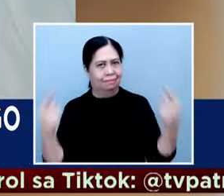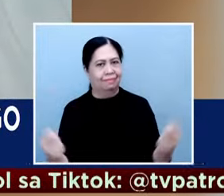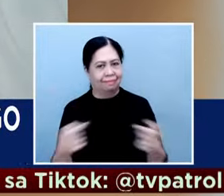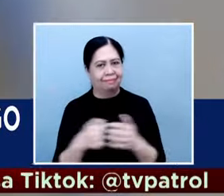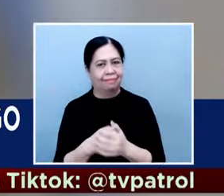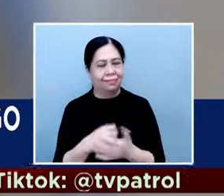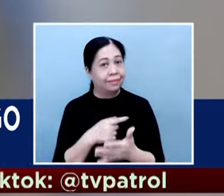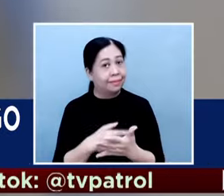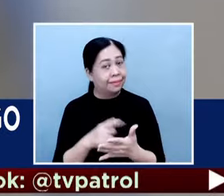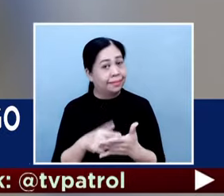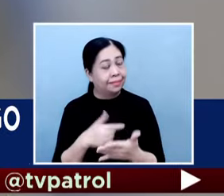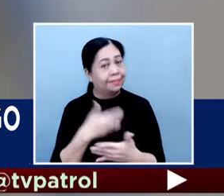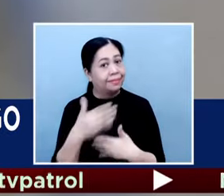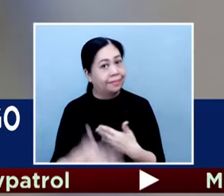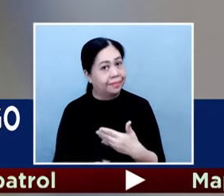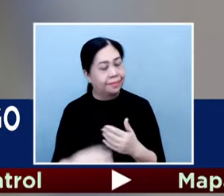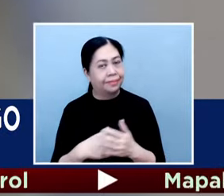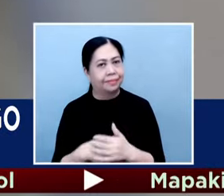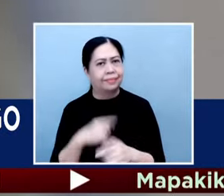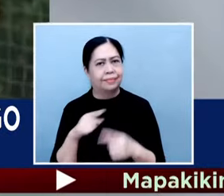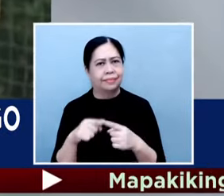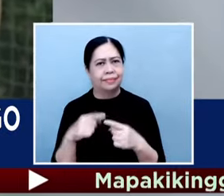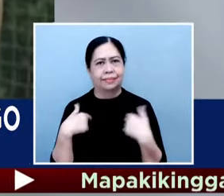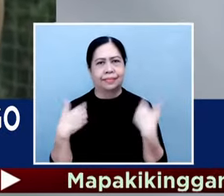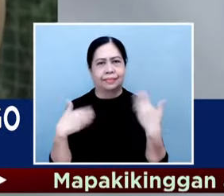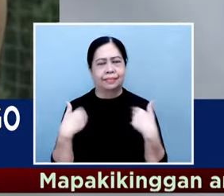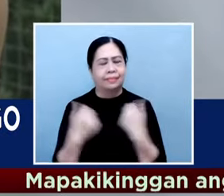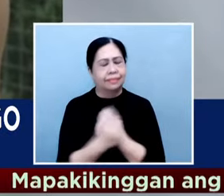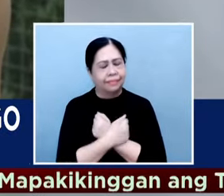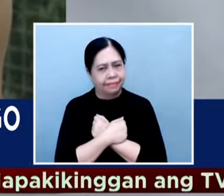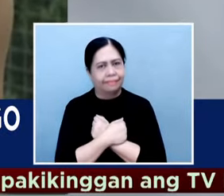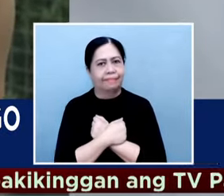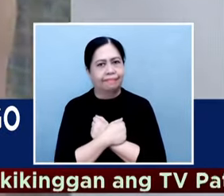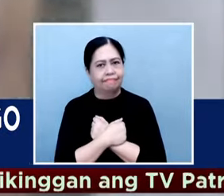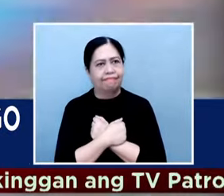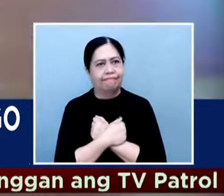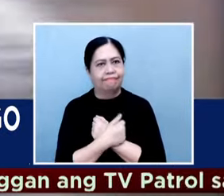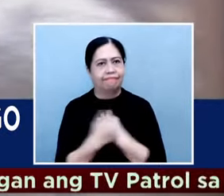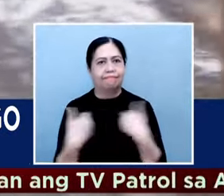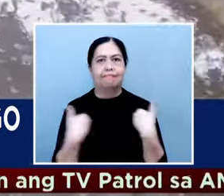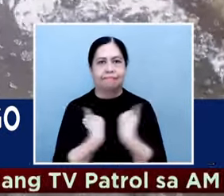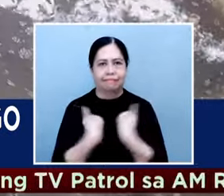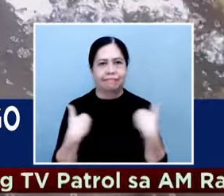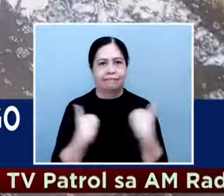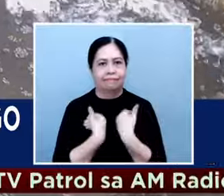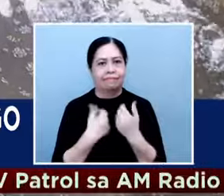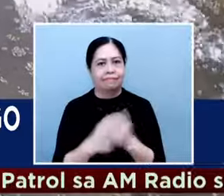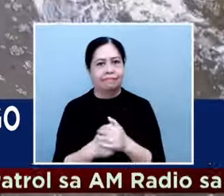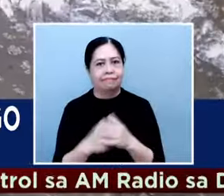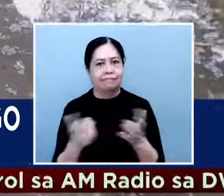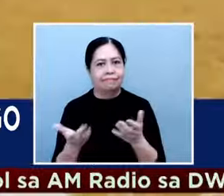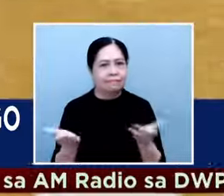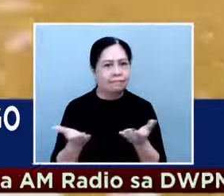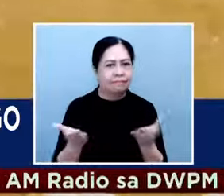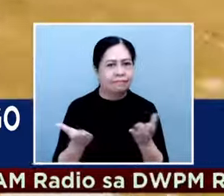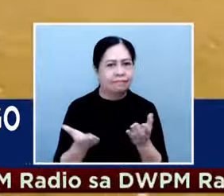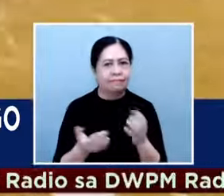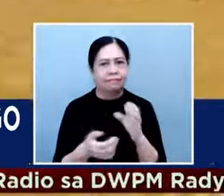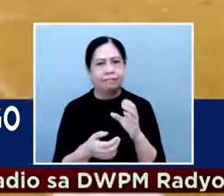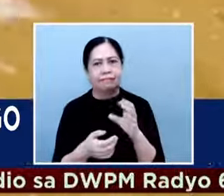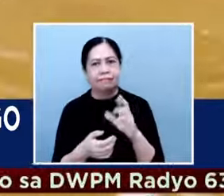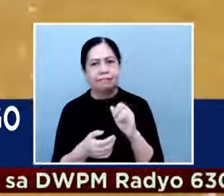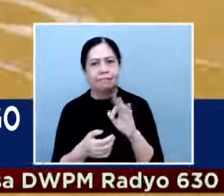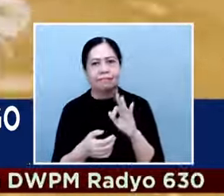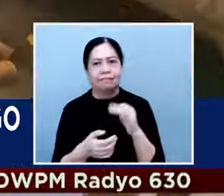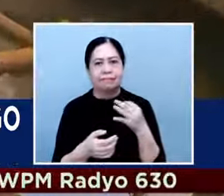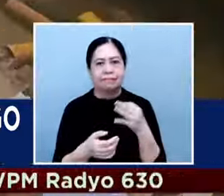tapos? Malayo. Pero, nung bata pa lang po ako, mahilig na ako sa animals. Nandito ang crayfish. Opo. Sa ganito. Opo.